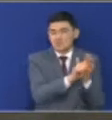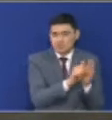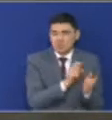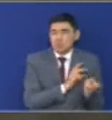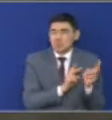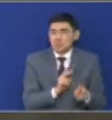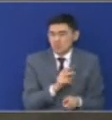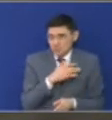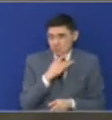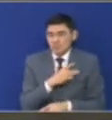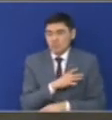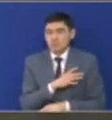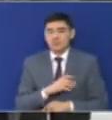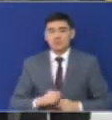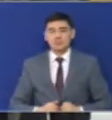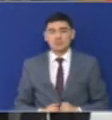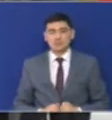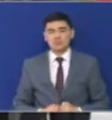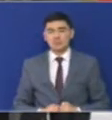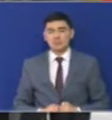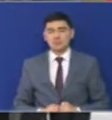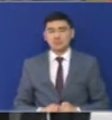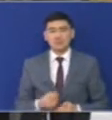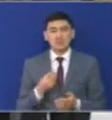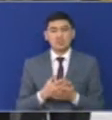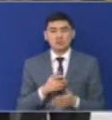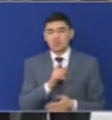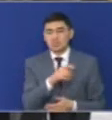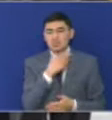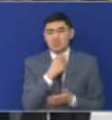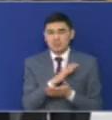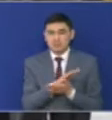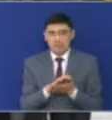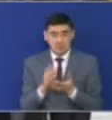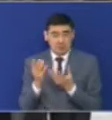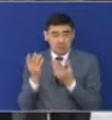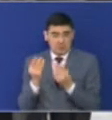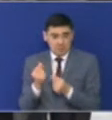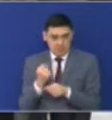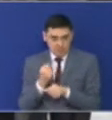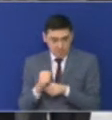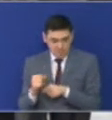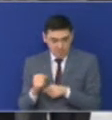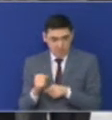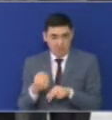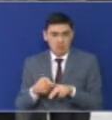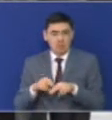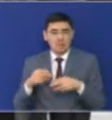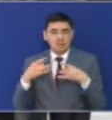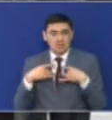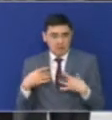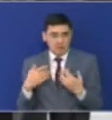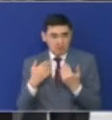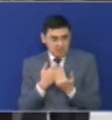ради счастья будущих поколений. Дорогие земляки! День Победы – всенародный священный праздник.